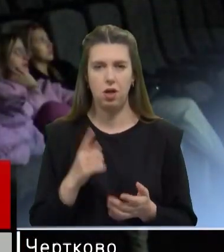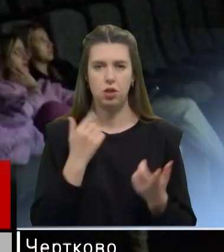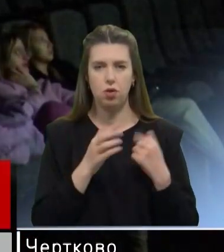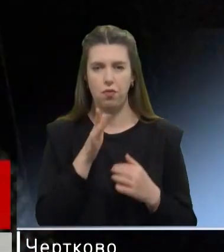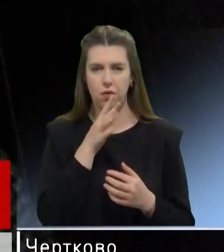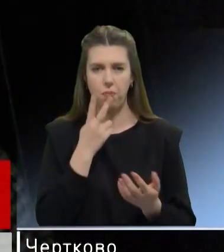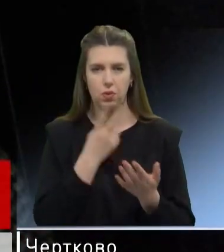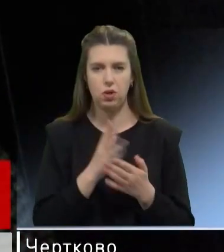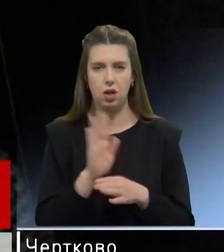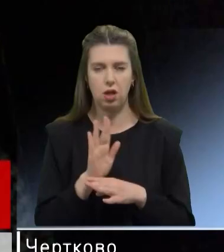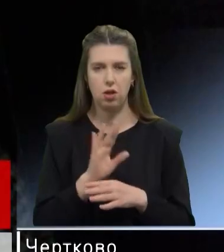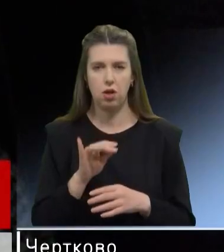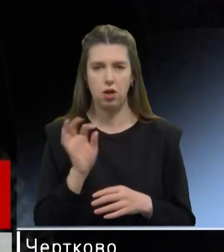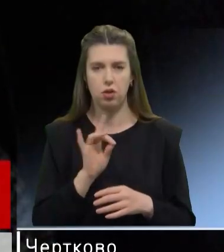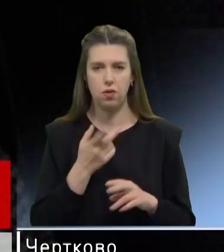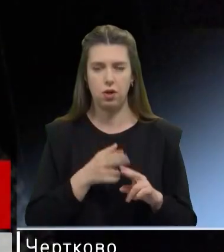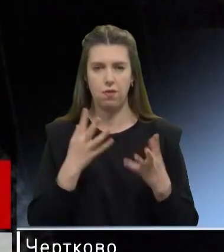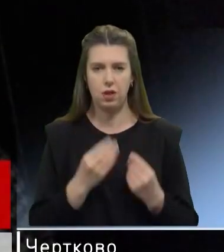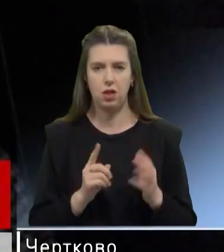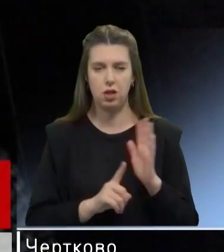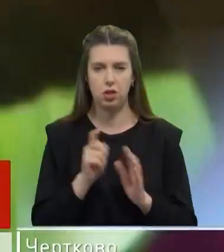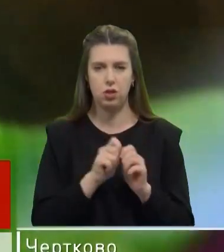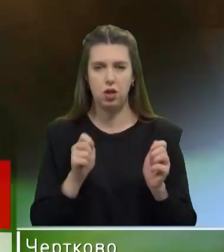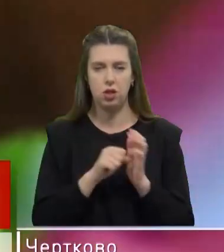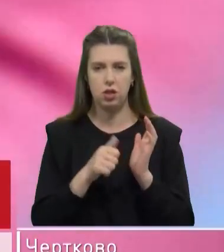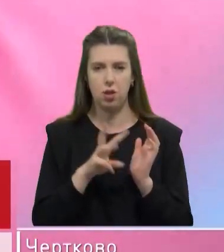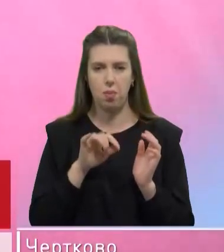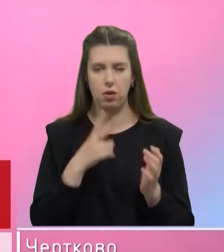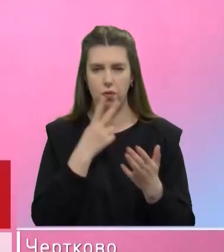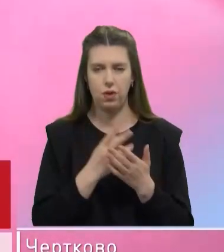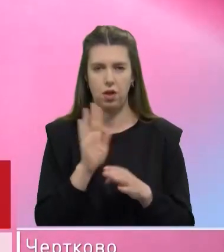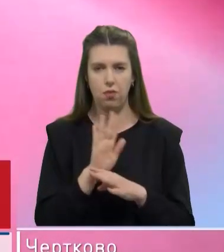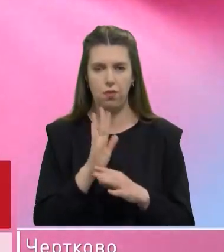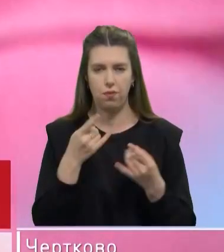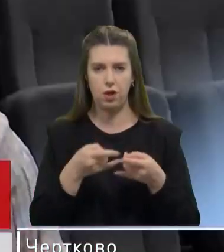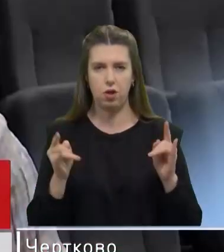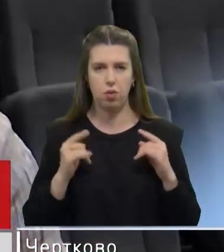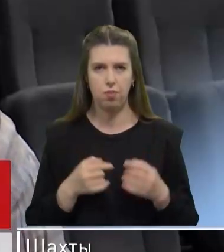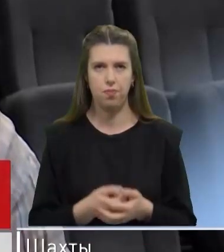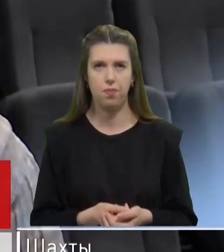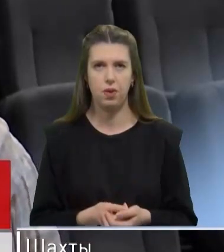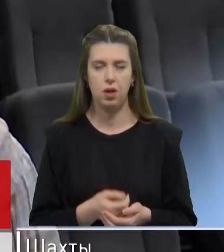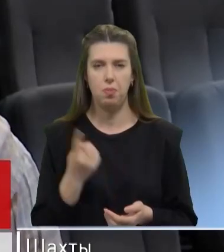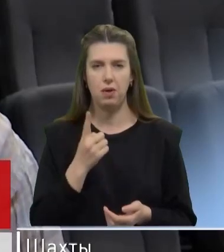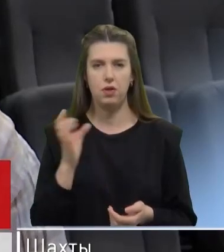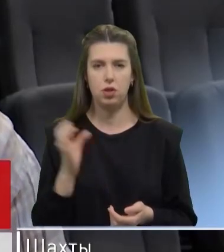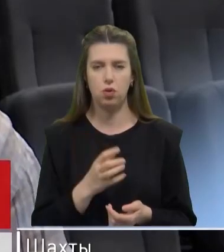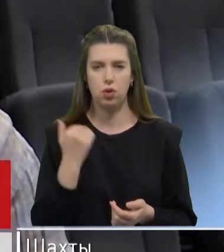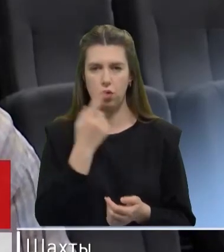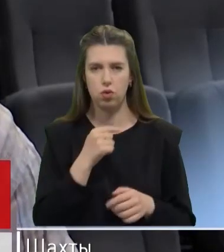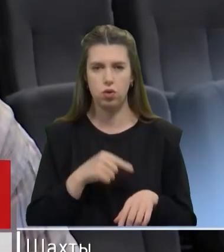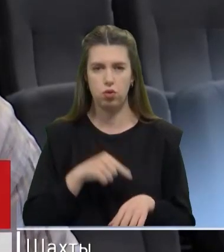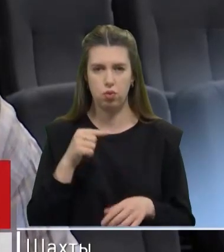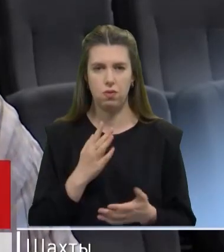во время просмотра фильма и у дончан, которые в день премьеры 16 марта увидели картину в кинотеатрах. Там с первых секунд слезы на